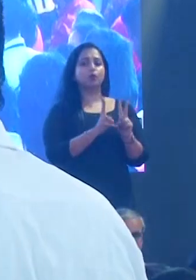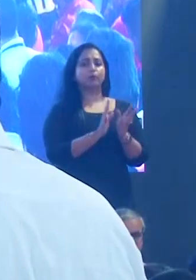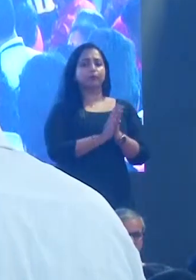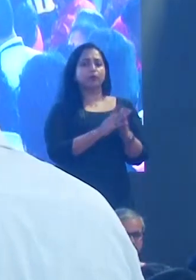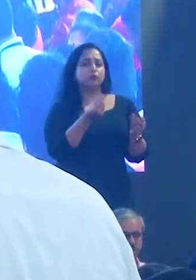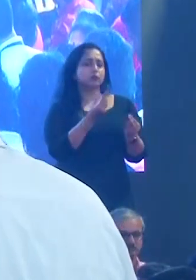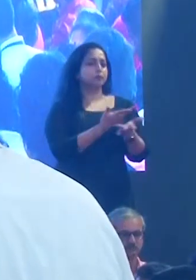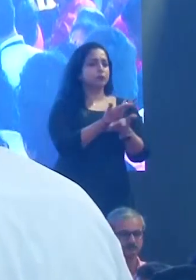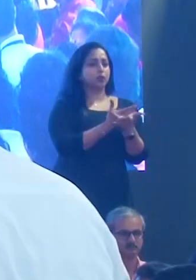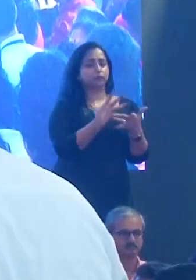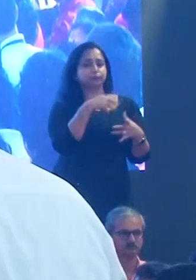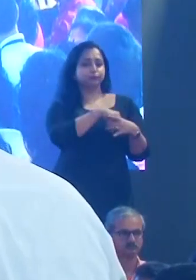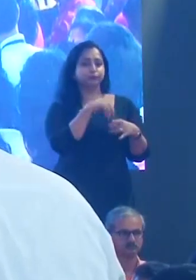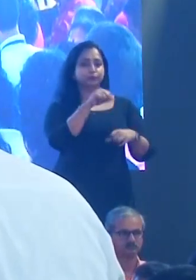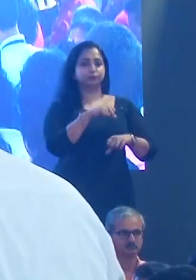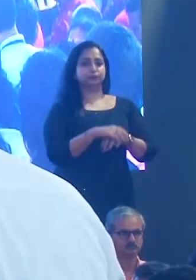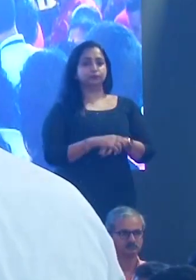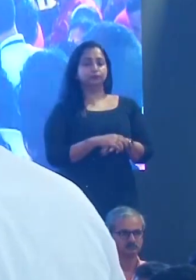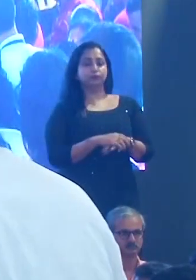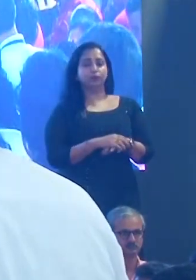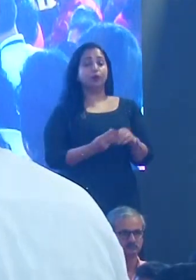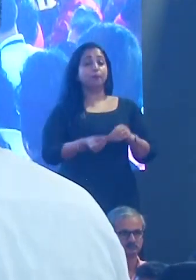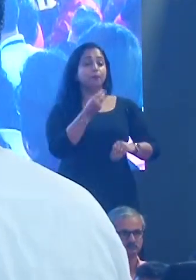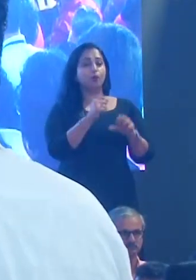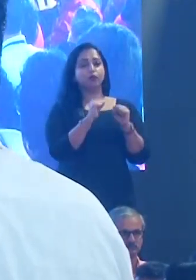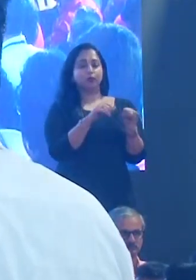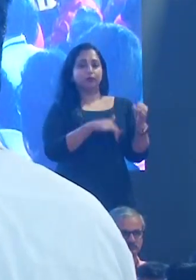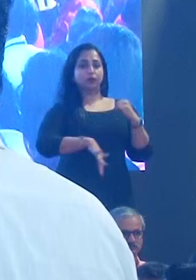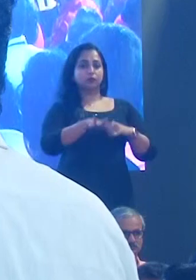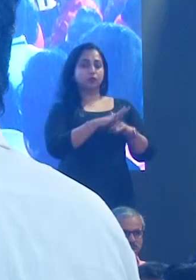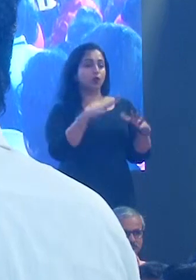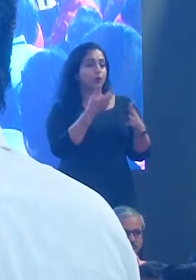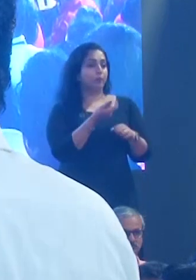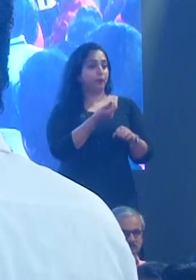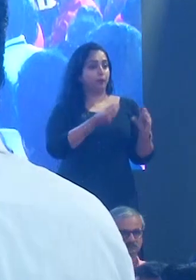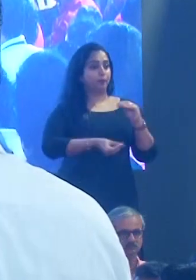സ്വാഭാവികമായും ചില ചർച്ചകൾക്ക് വിധേയമാകുന്നത് കൊണ്ട് അധിക ബാധ്യത വരുന്ന അധിക തുക